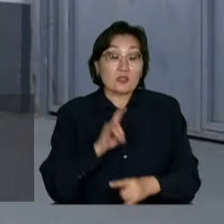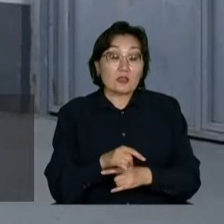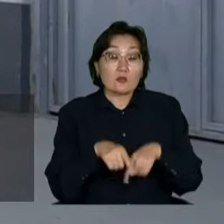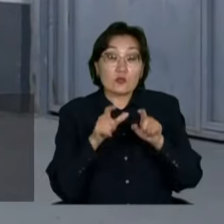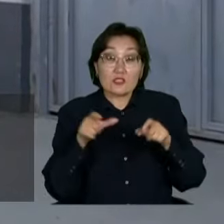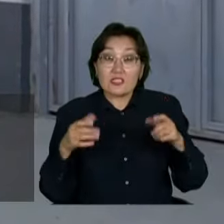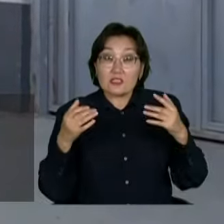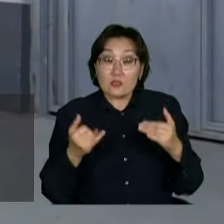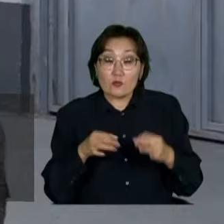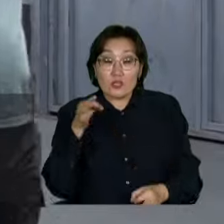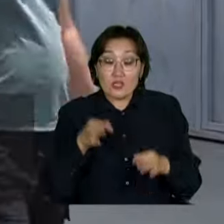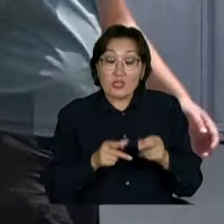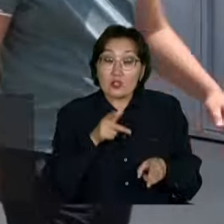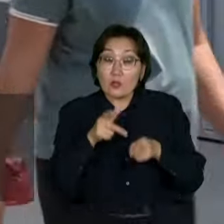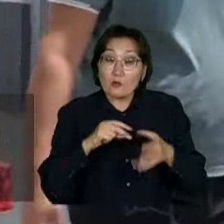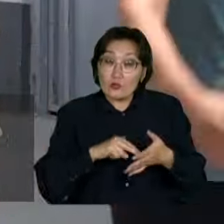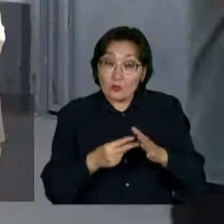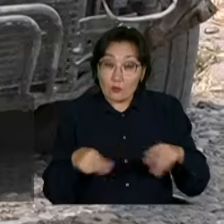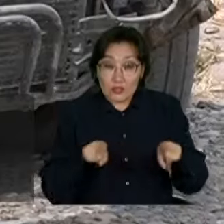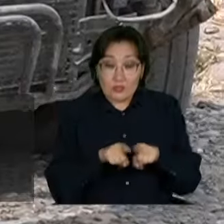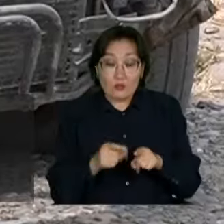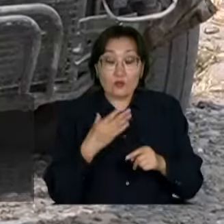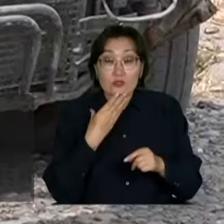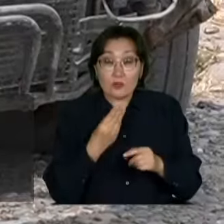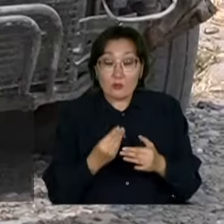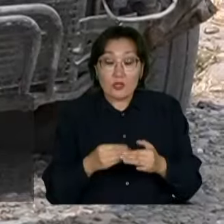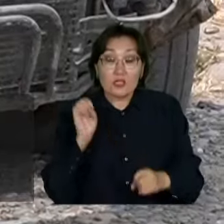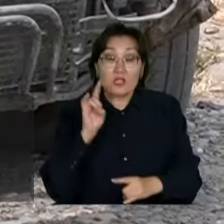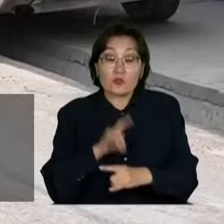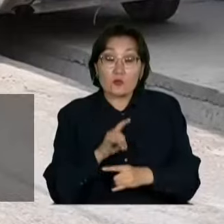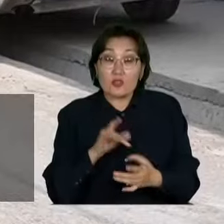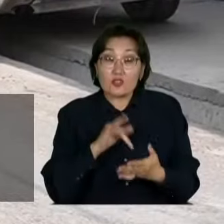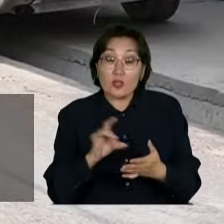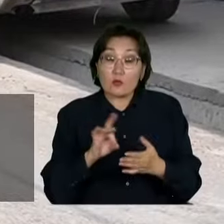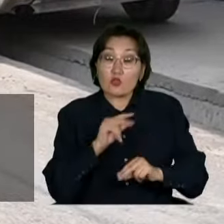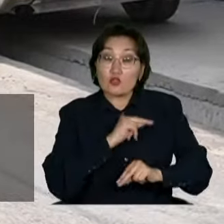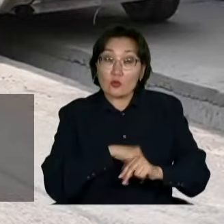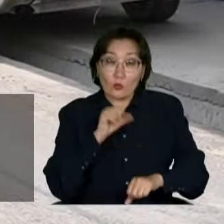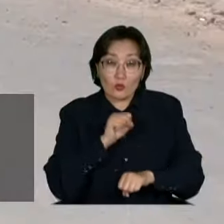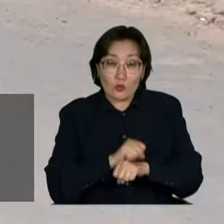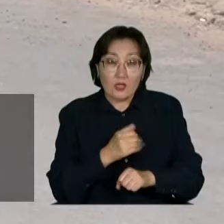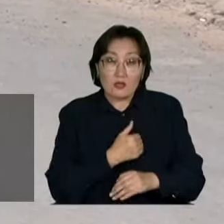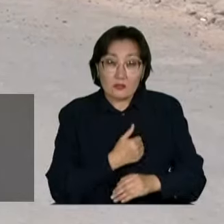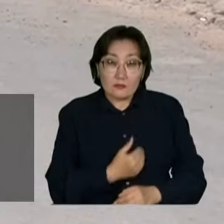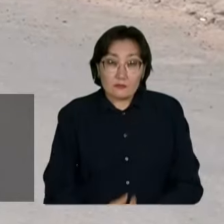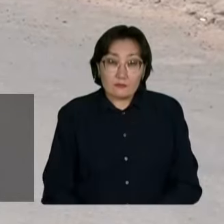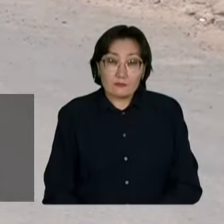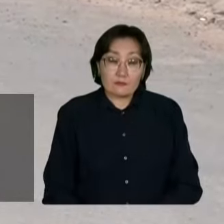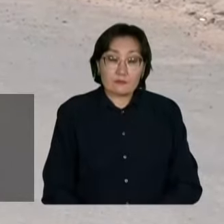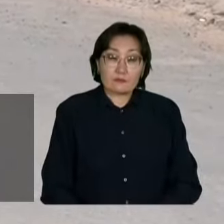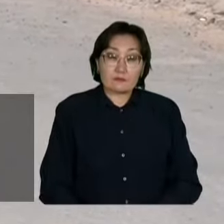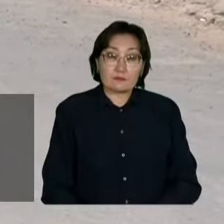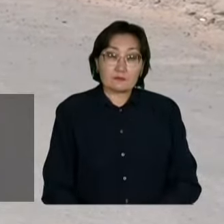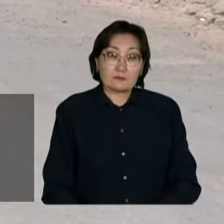тұрғындар енді сотқа арыздан бақ, олар осылайша өздерін сан соқтырған орталықтың жұмысын тоқтатпақ ниетте. Назерке